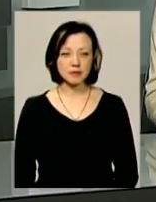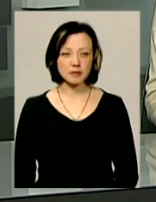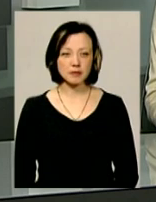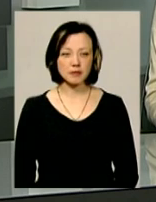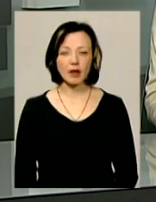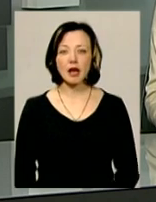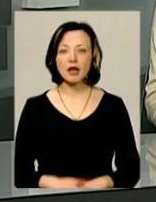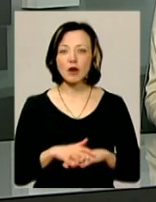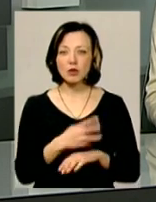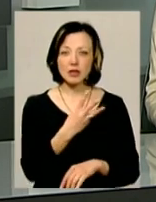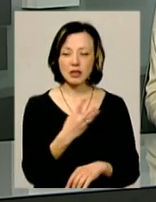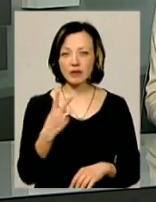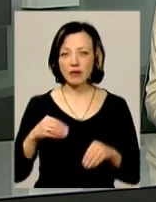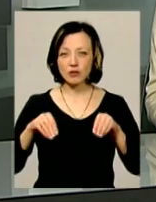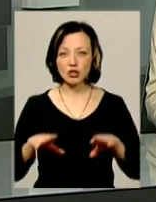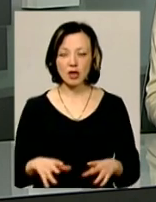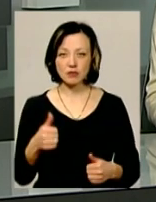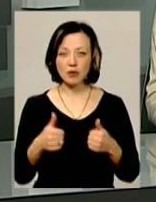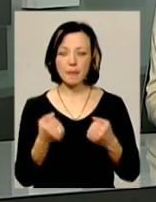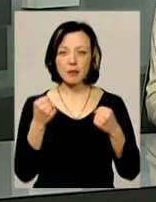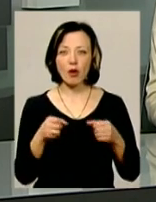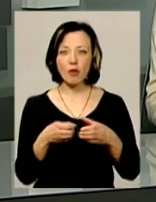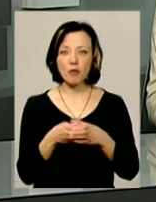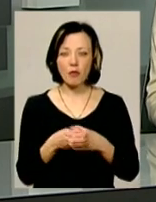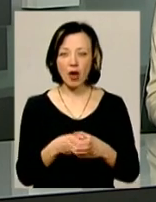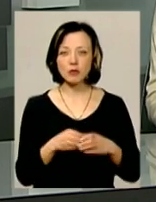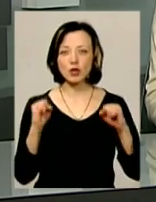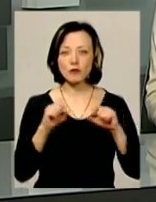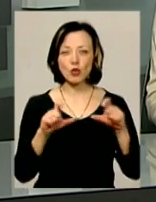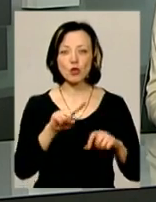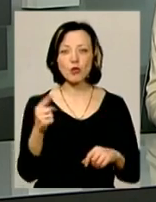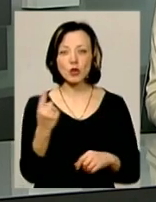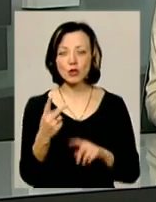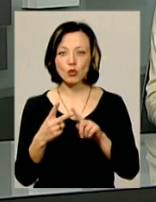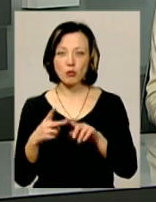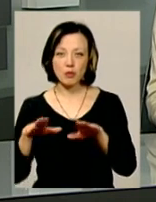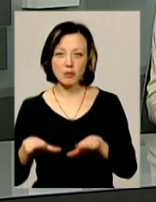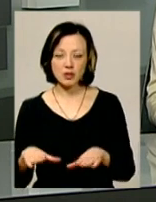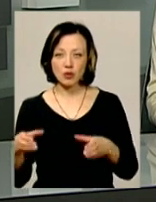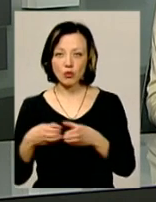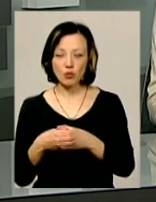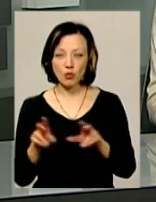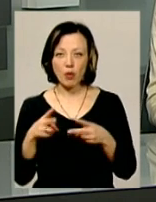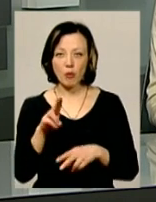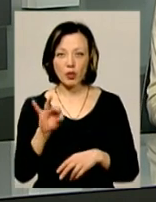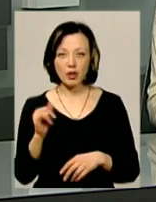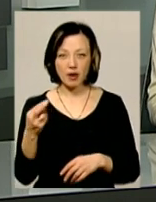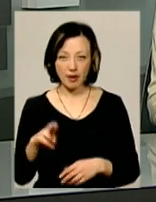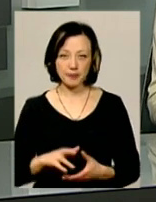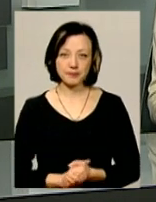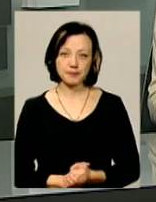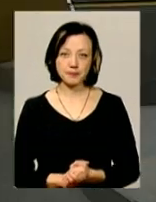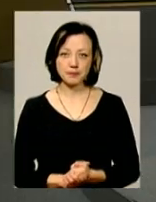З рахунком 3-2 у вирішальній зустрічі перемогла команда ДЮСШ-1. На другому місці – дитячо-юнацький клуб Поділля.